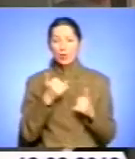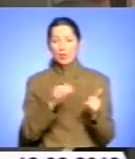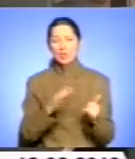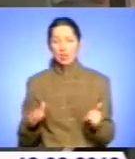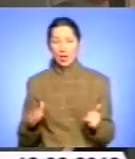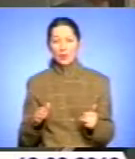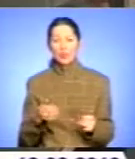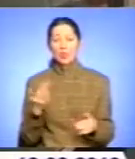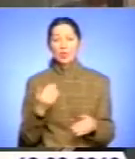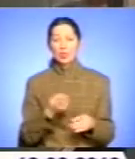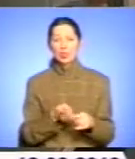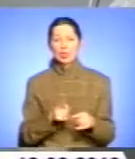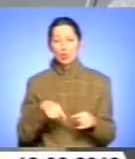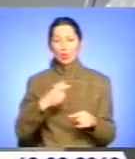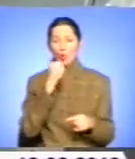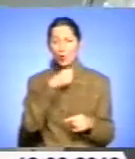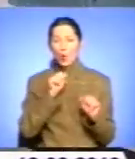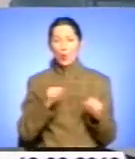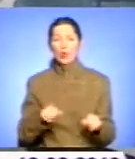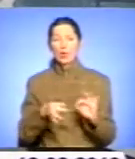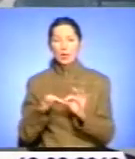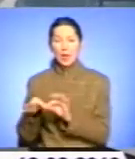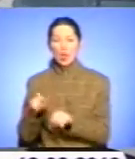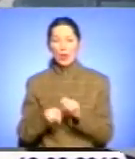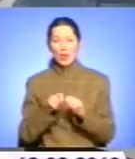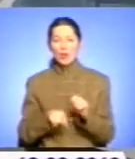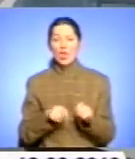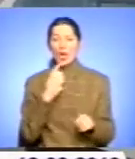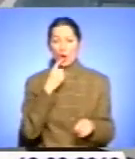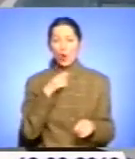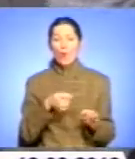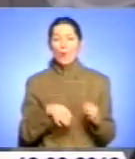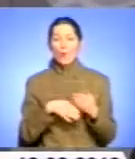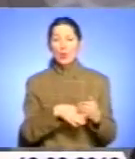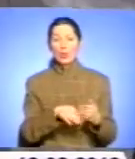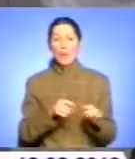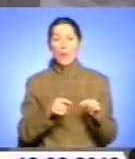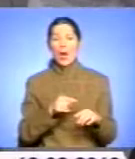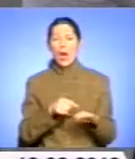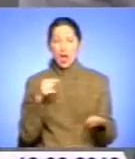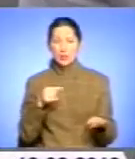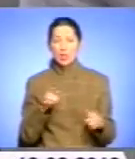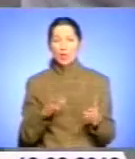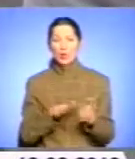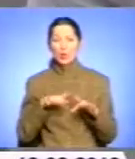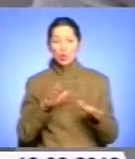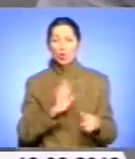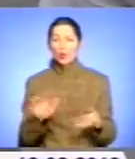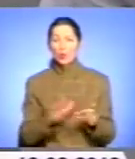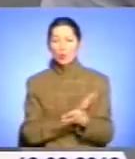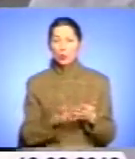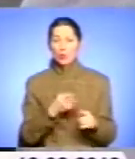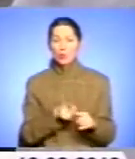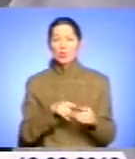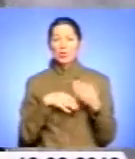року ретельно перевіряти донорську кров методом полімеразної ланцюгової реакції. Процедура буде обов'язковою та безкоштовною, адже саме цей метод дозволяє